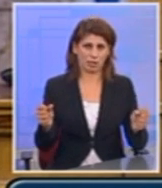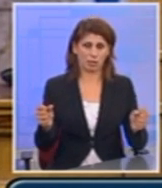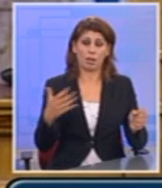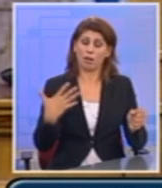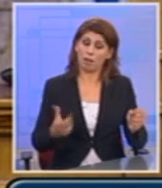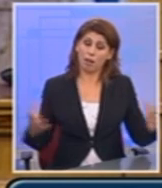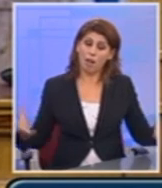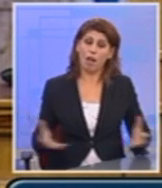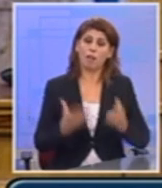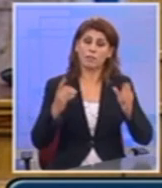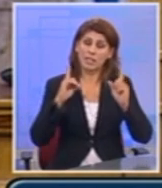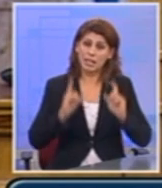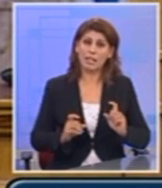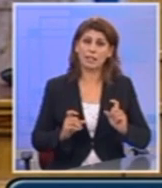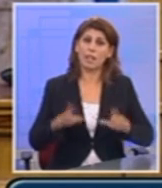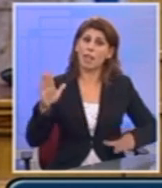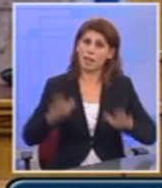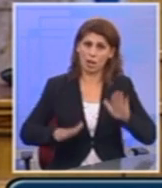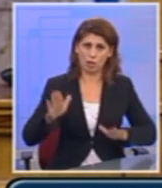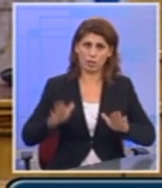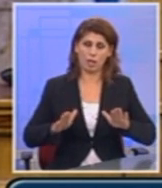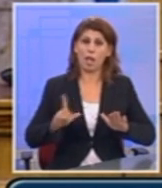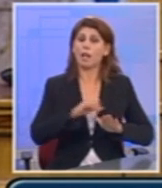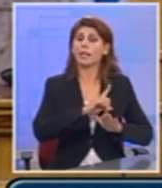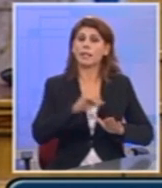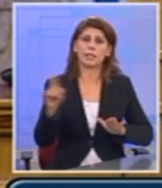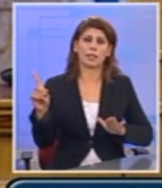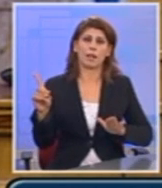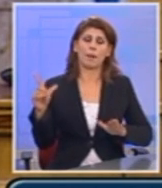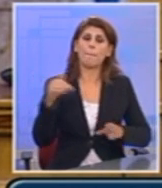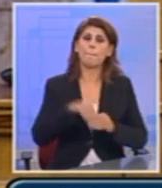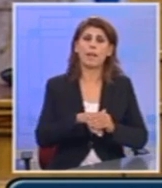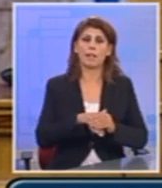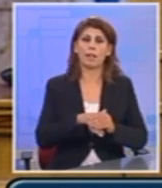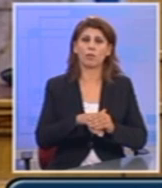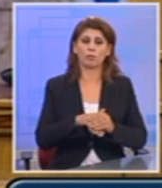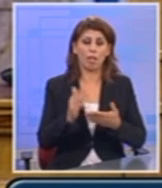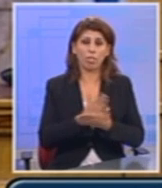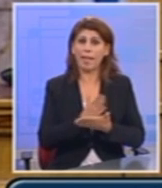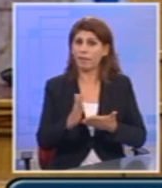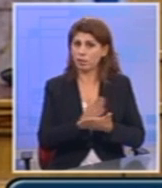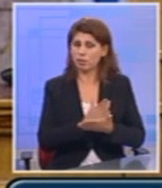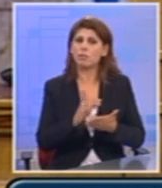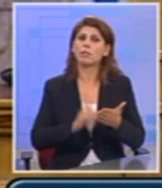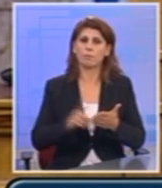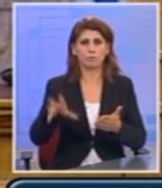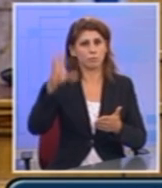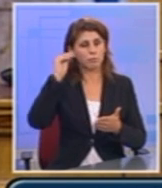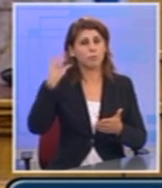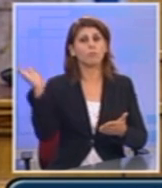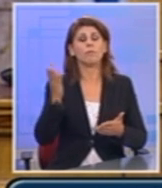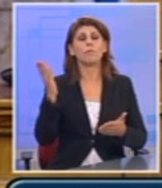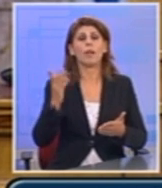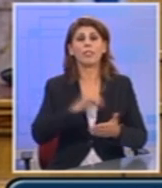αυστηρά αναγκαία και αναλογικά να μην ε περιέχουν διακρίσεις και πρέπει να λαμβάνουν υπόψη όλες τιτις δυνατότητες